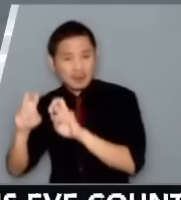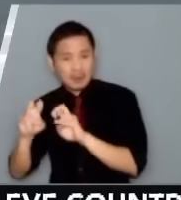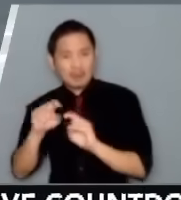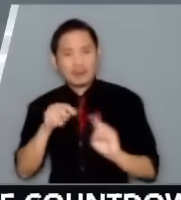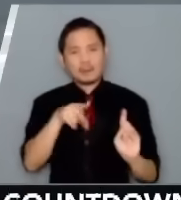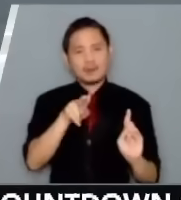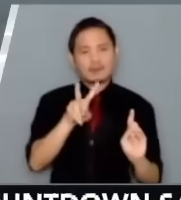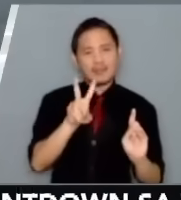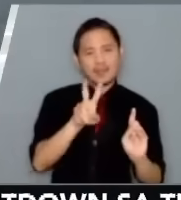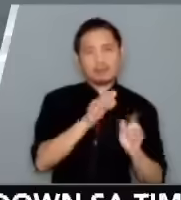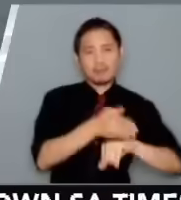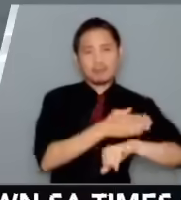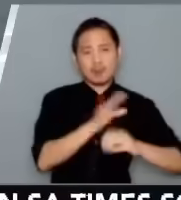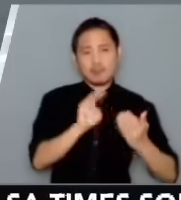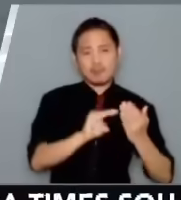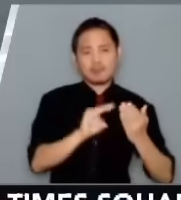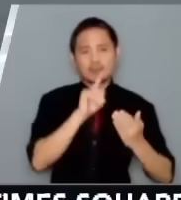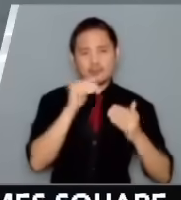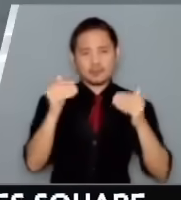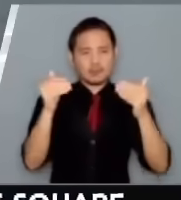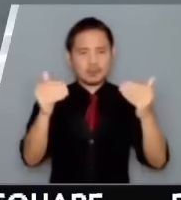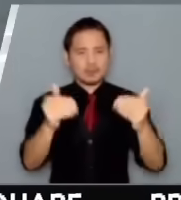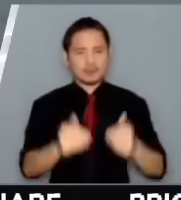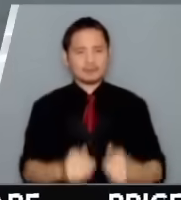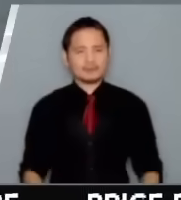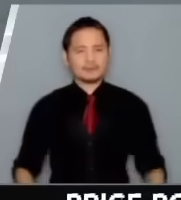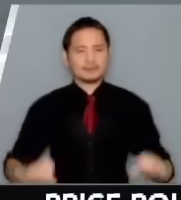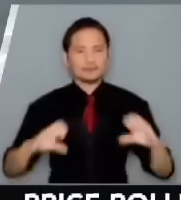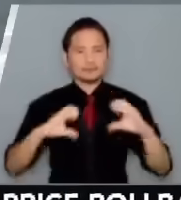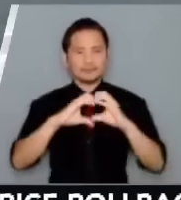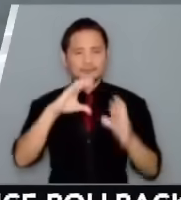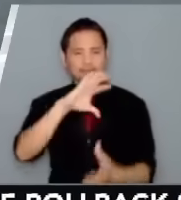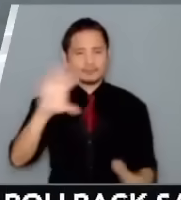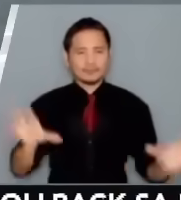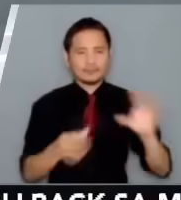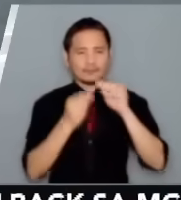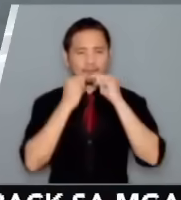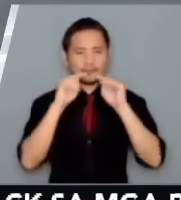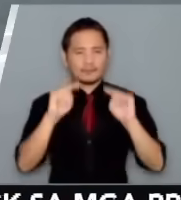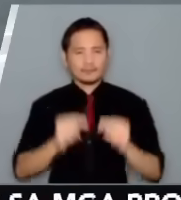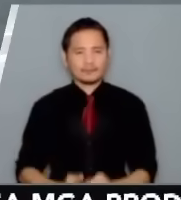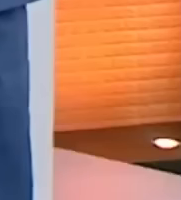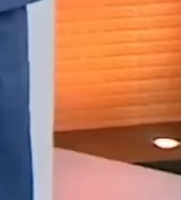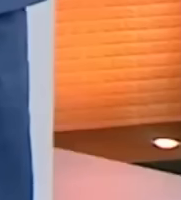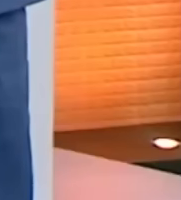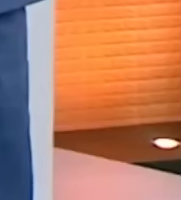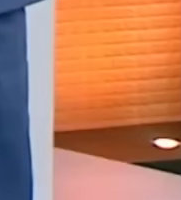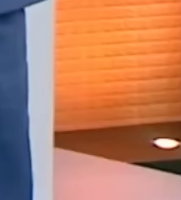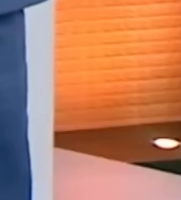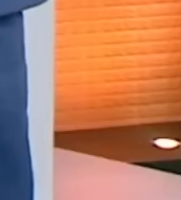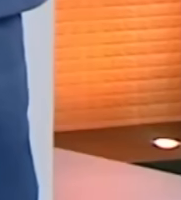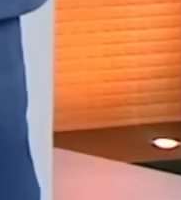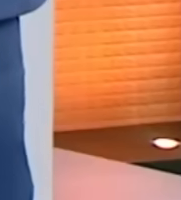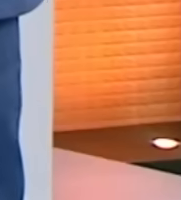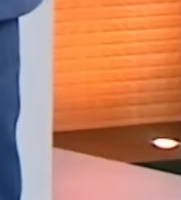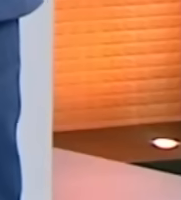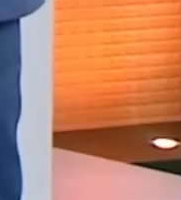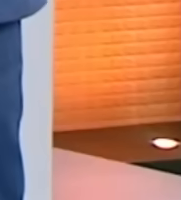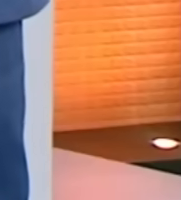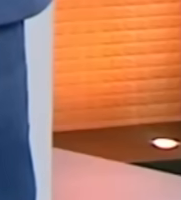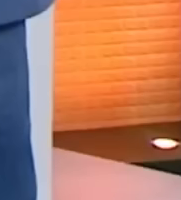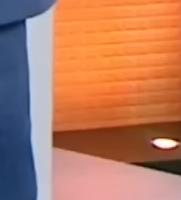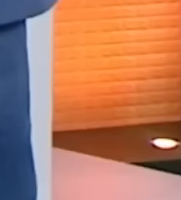unang balita dito sa Baclaran. Ako po si Darlene Kay para sa GMA Integrated News. Igan, mauna ka sa mga